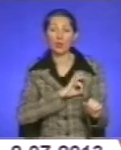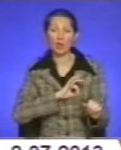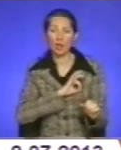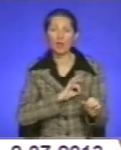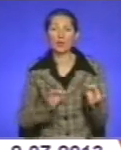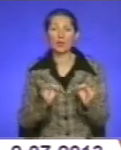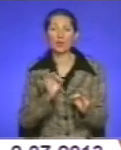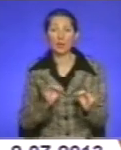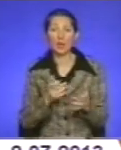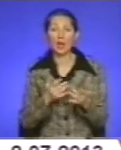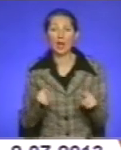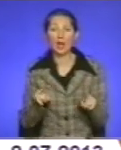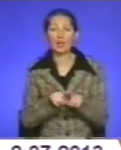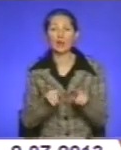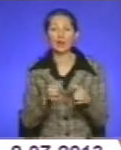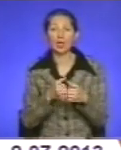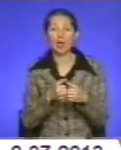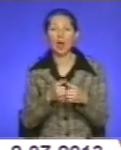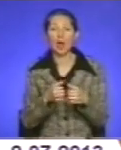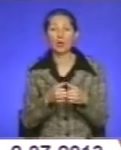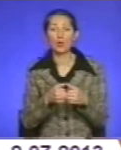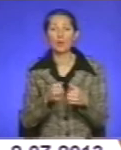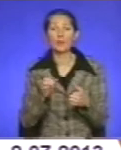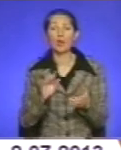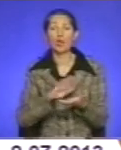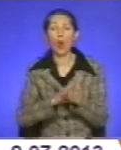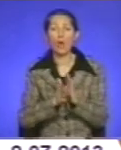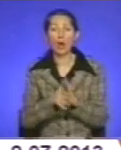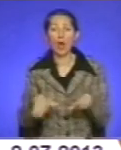також така категорія платників, як, скажімо, договори про спільну діяльність.